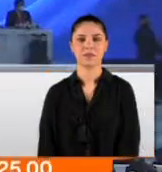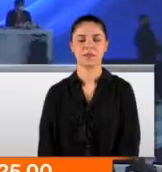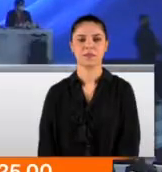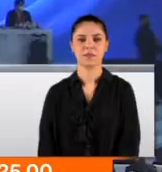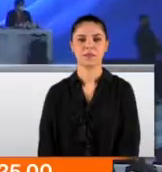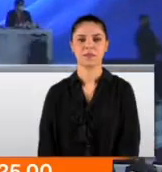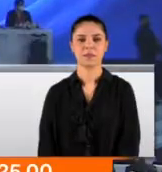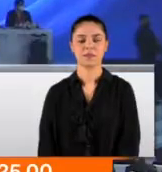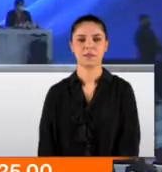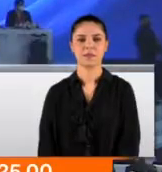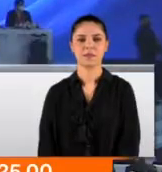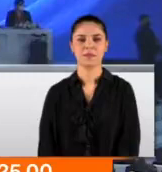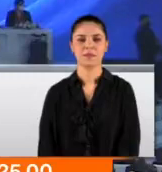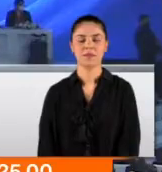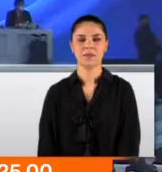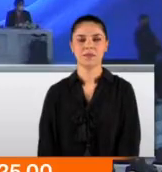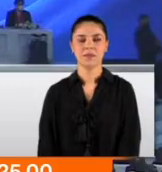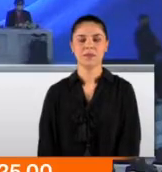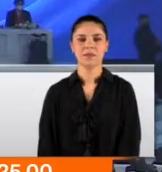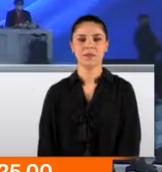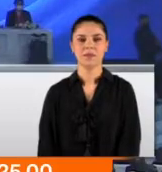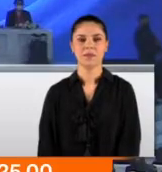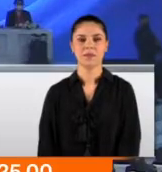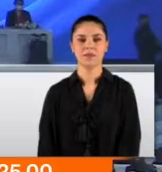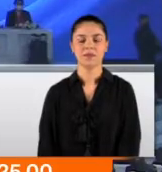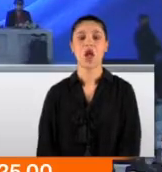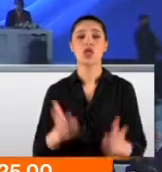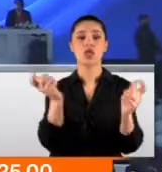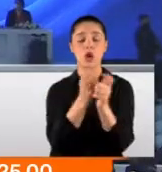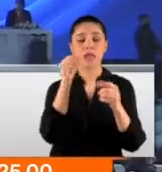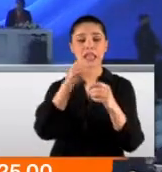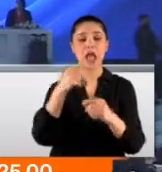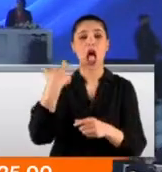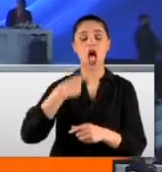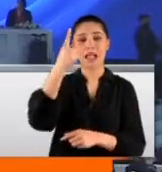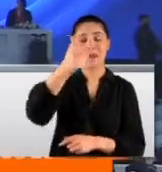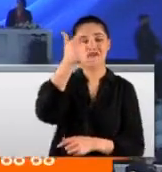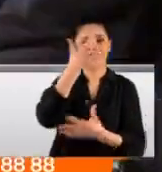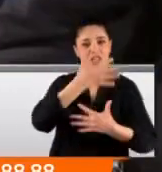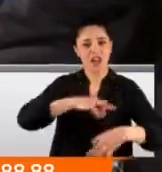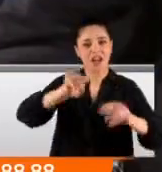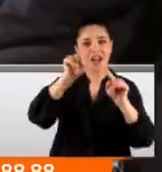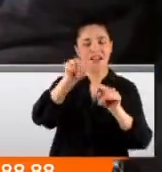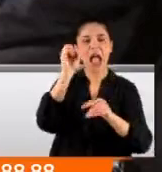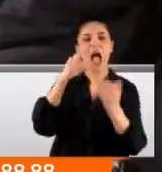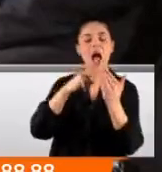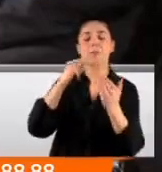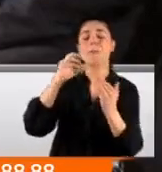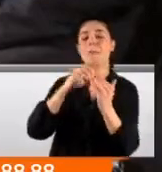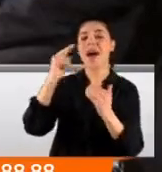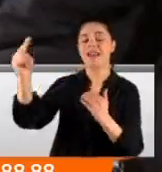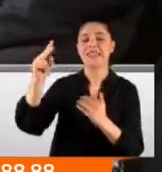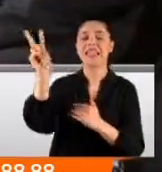şehrine, vatanına sevdalı bir adam. Kongre için özel bir de video hazırlandı. AK Parti'nin 20